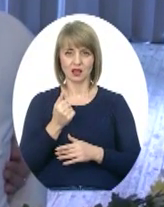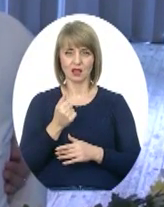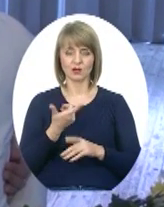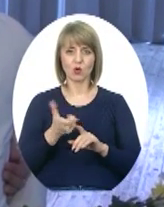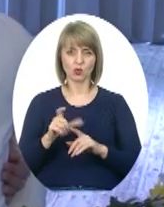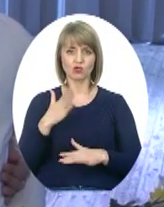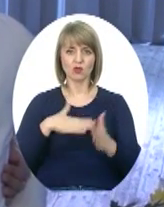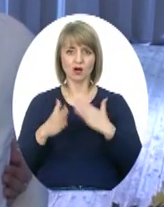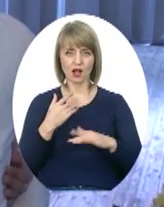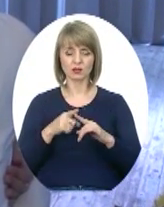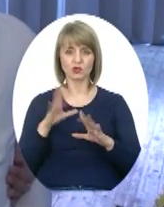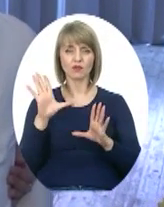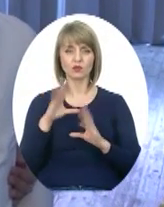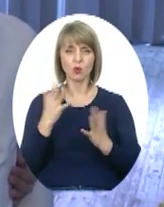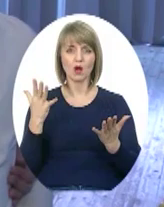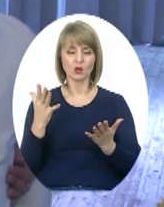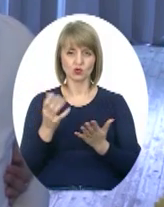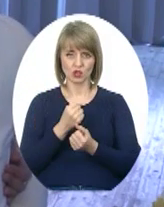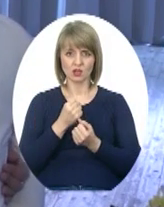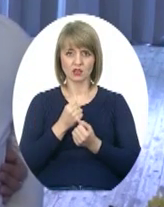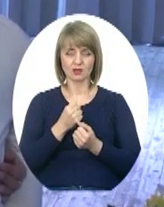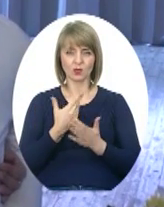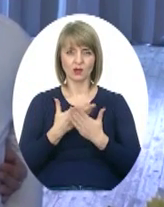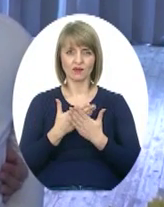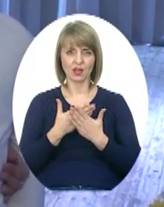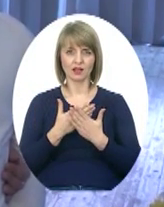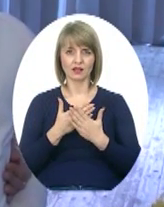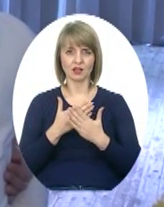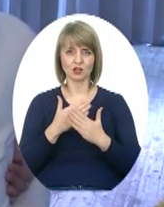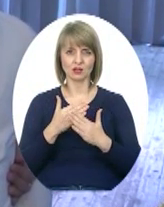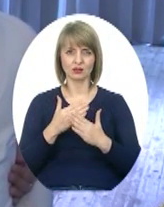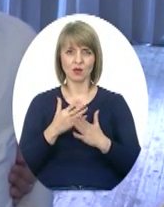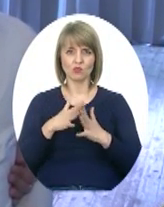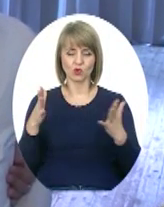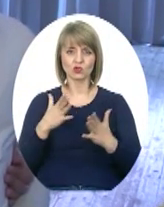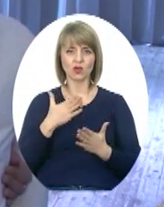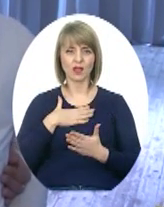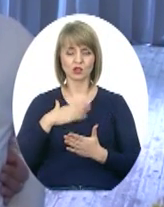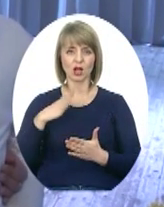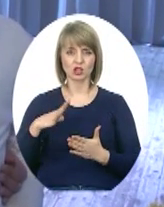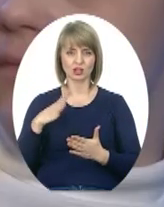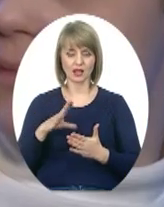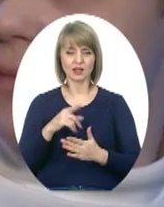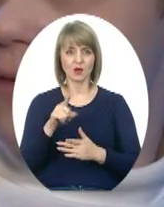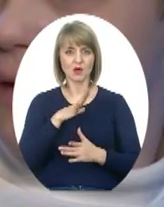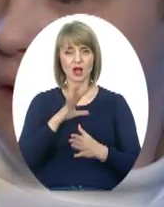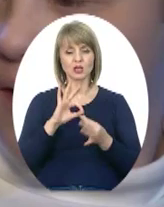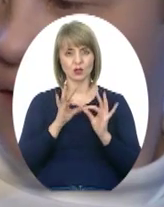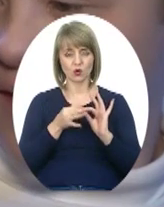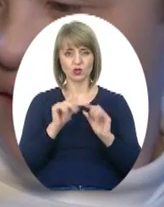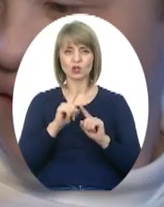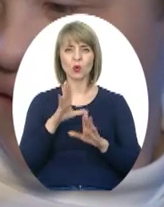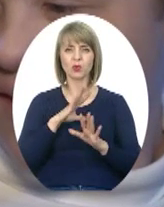Да. Да. Но мы очень рады, потому что все получилось и, ну, наверное, даже превзошло наши ожидания. Тебе было